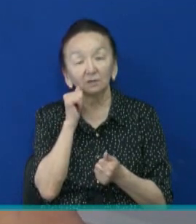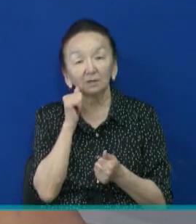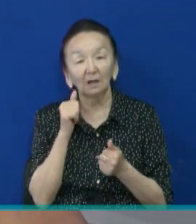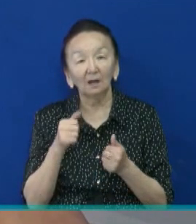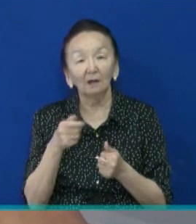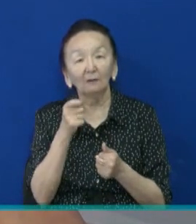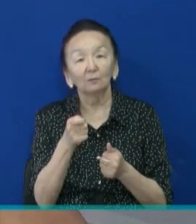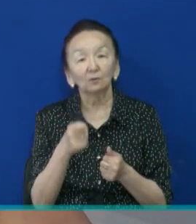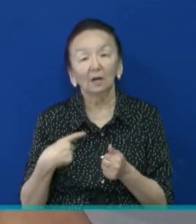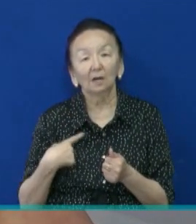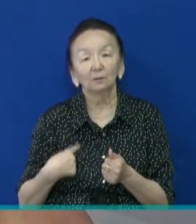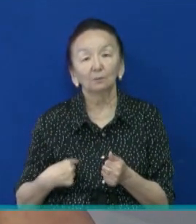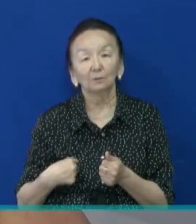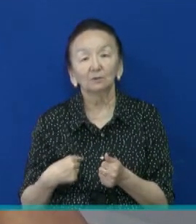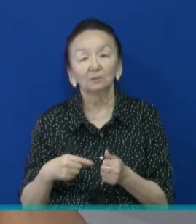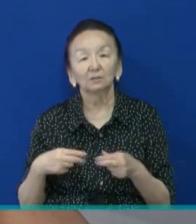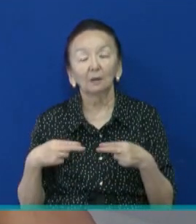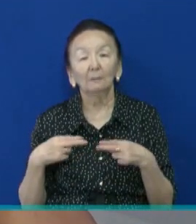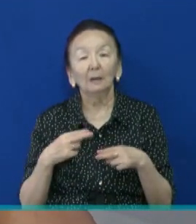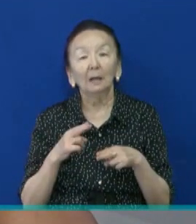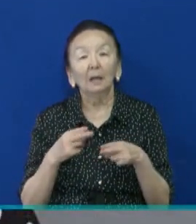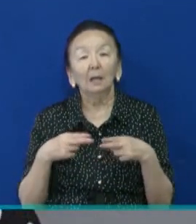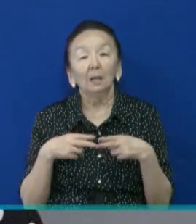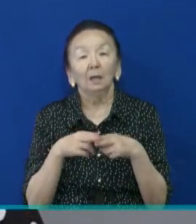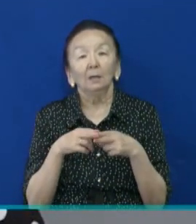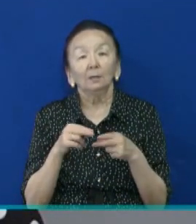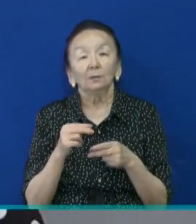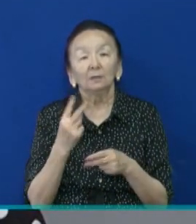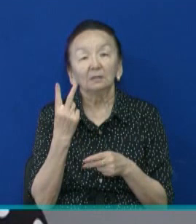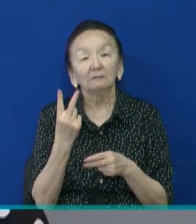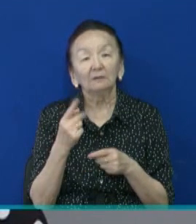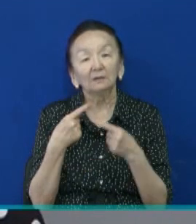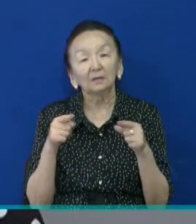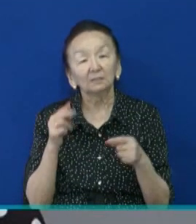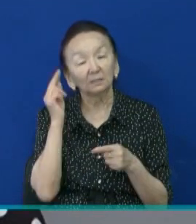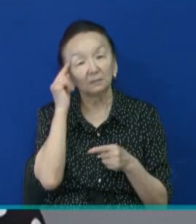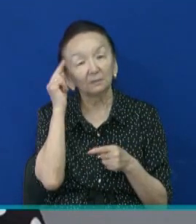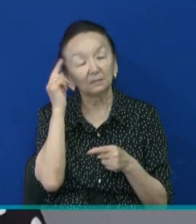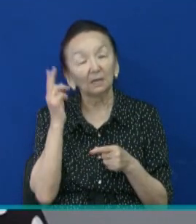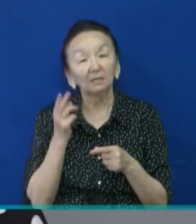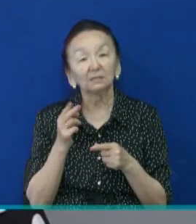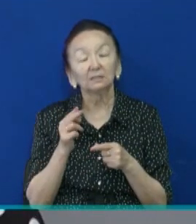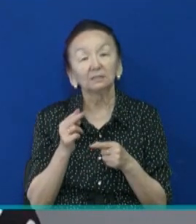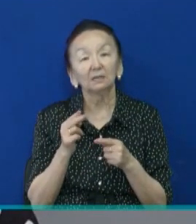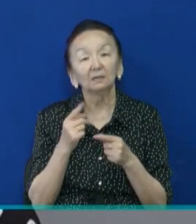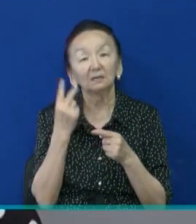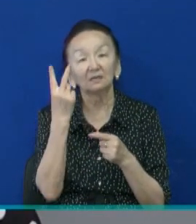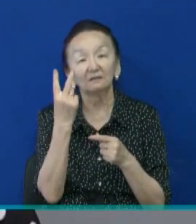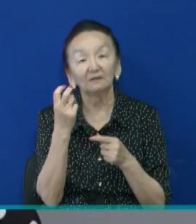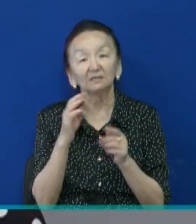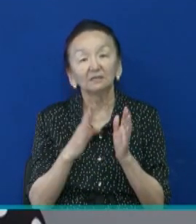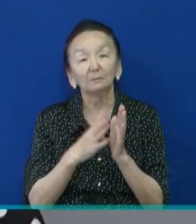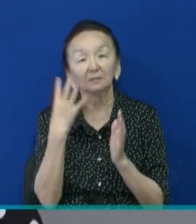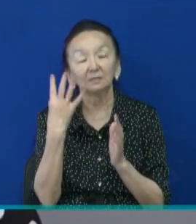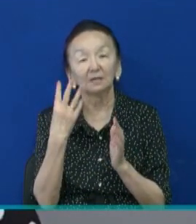Вчера мы вручали дипломы юридическому факультету. На юридическом факультете есть две разные специальности. Из этих двух специальностей, из 230